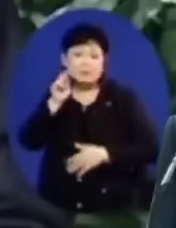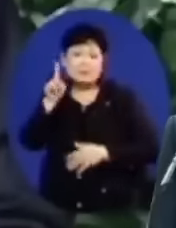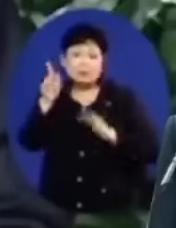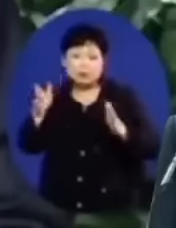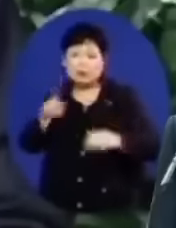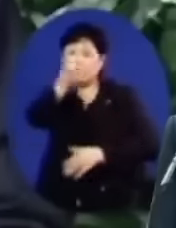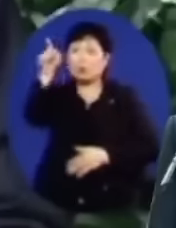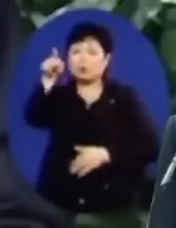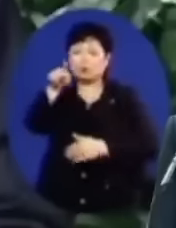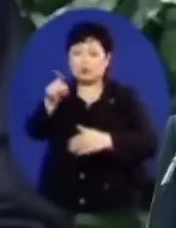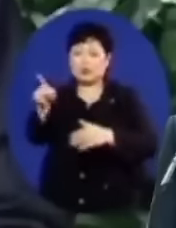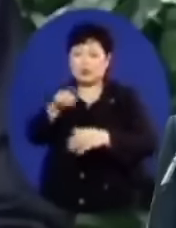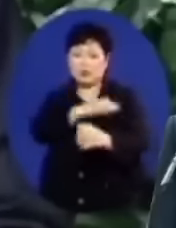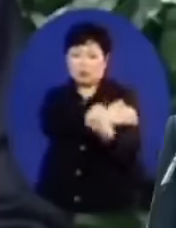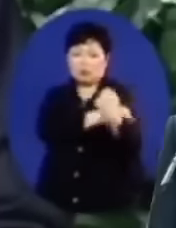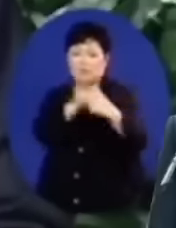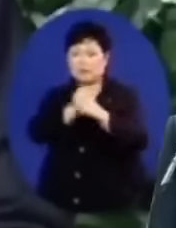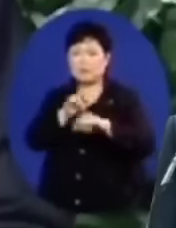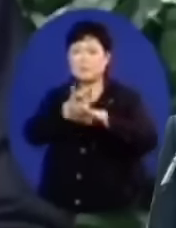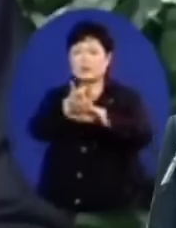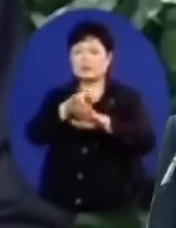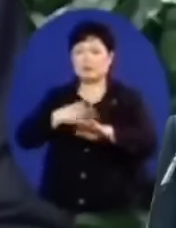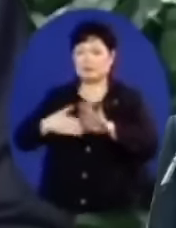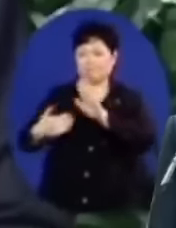마귀가 나를 막았다.